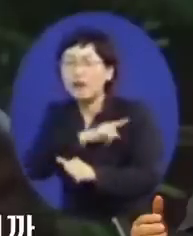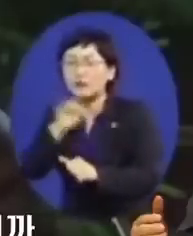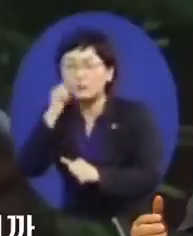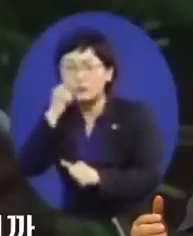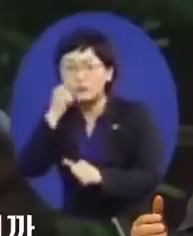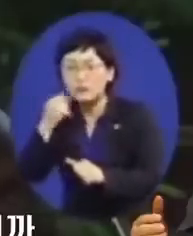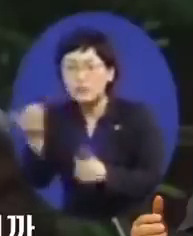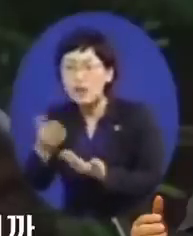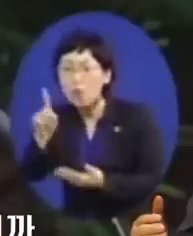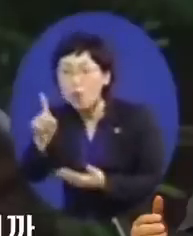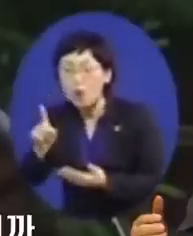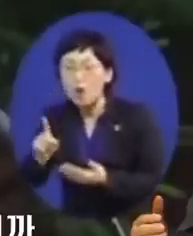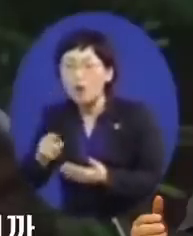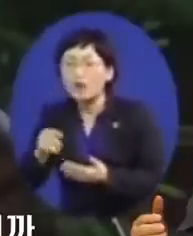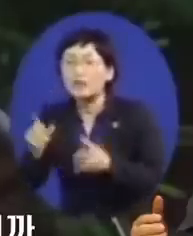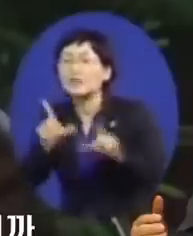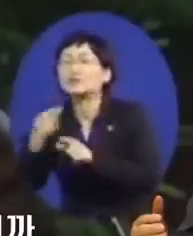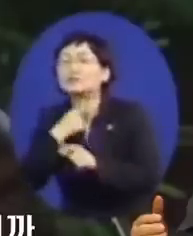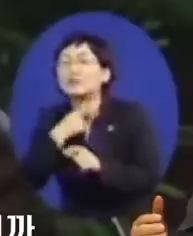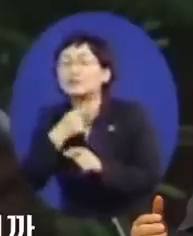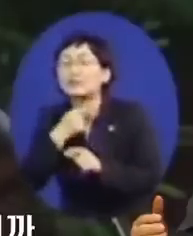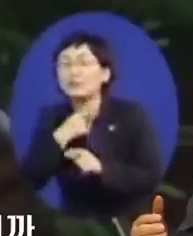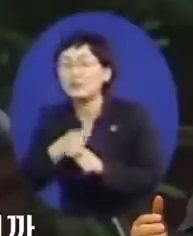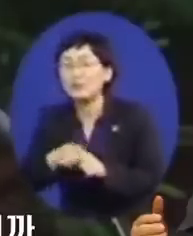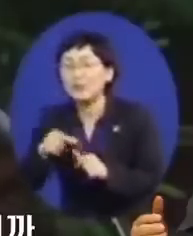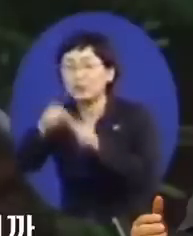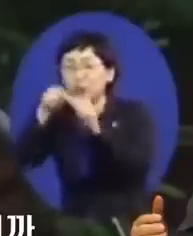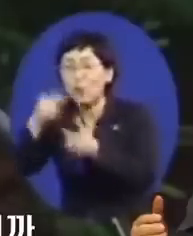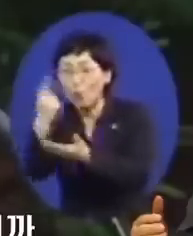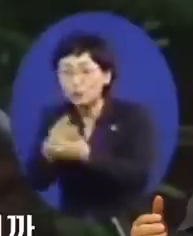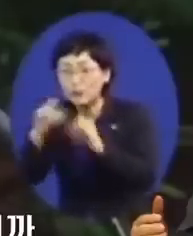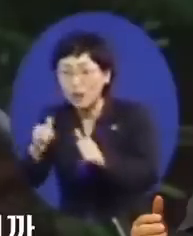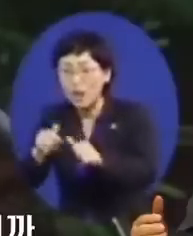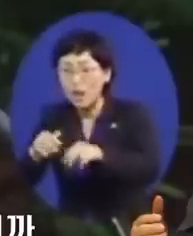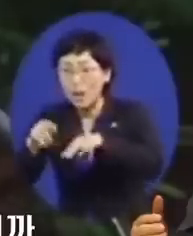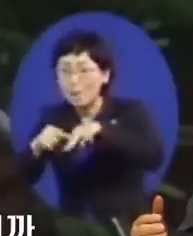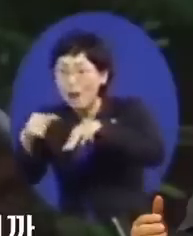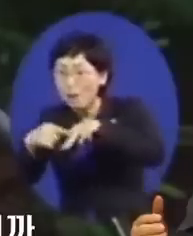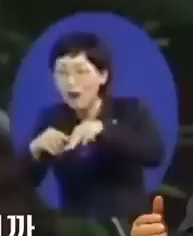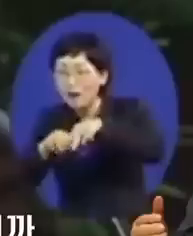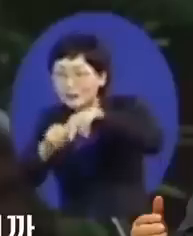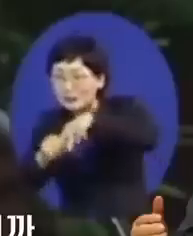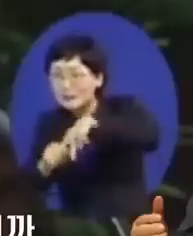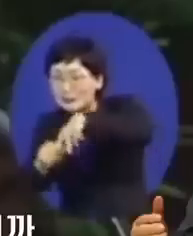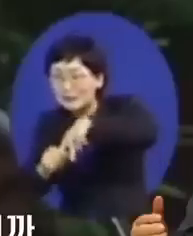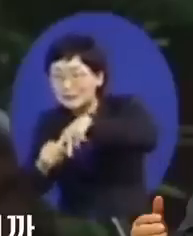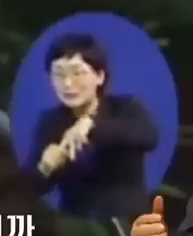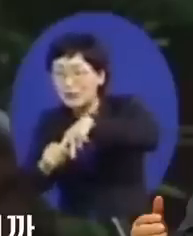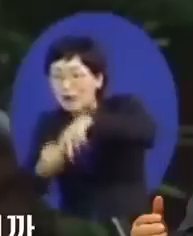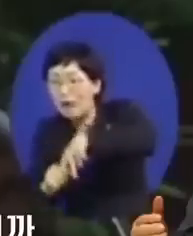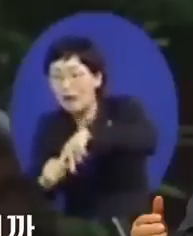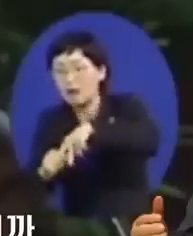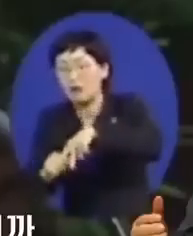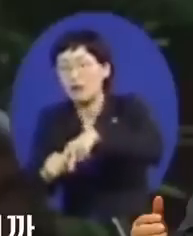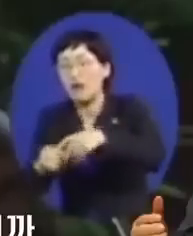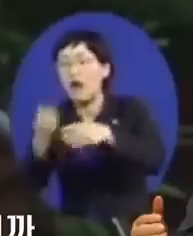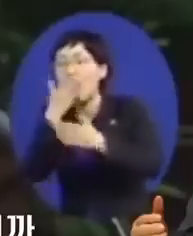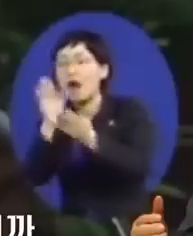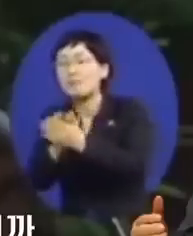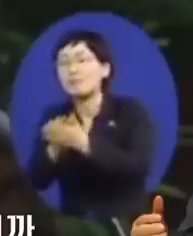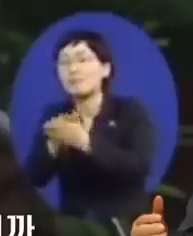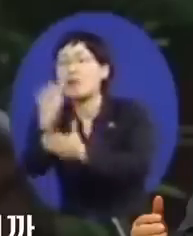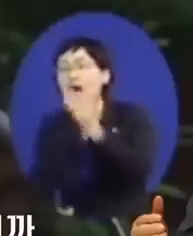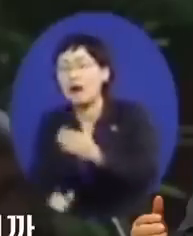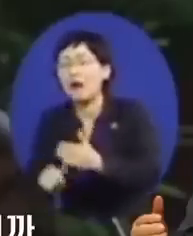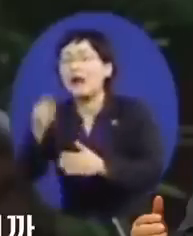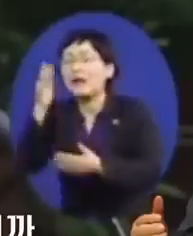발부둥을 치면서 구조대원의 발을 끌어안고 놓아주지 않는 것입니다. 그럼 같이 빠져 죽게 되네요. 몸을 맡기세요,